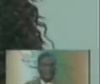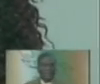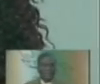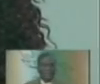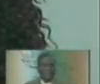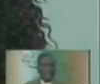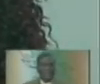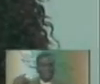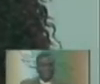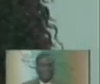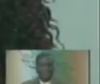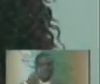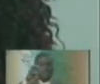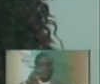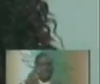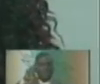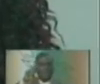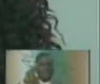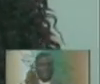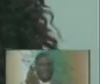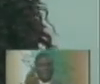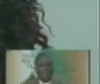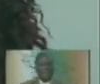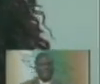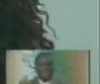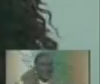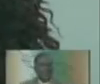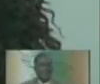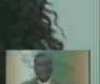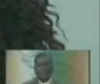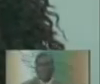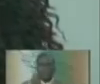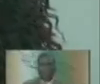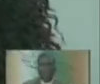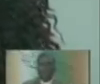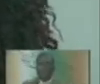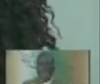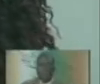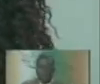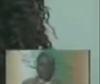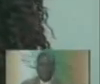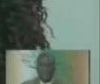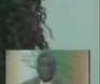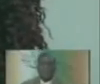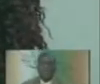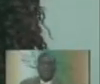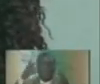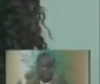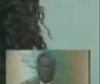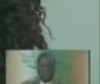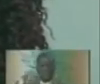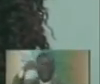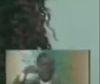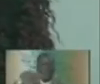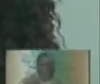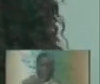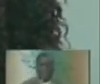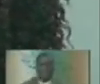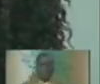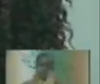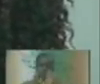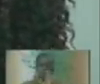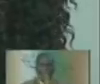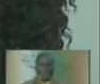les jeunes du RDS arrivent. Au moins, ils nous disaient qu'ils étaient déjà arrivés devant la porte. Donc, moi, le fédéral, plus 3 jeunes, nous